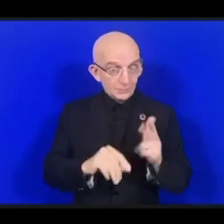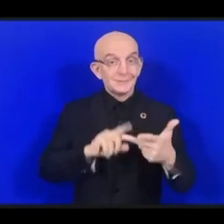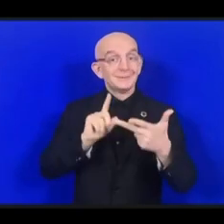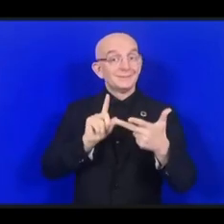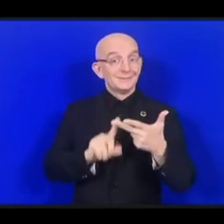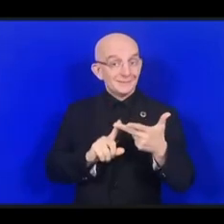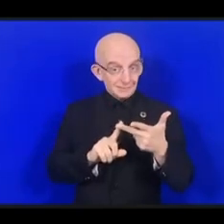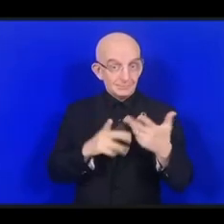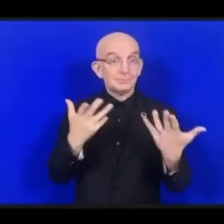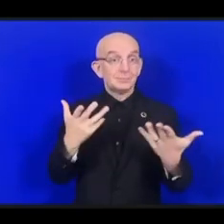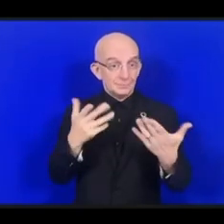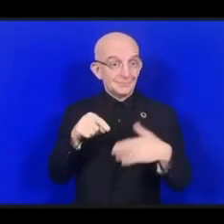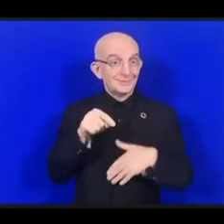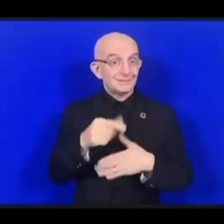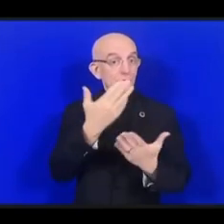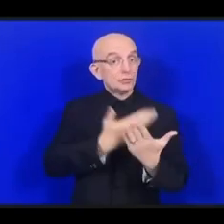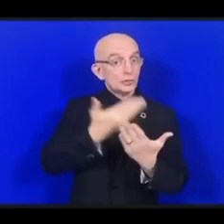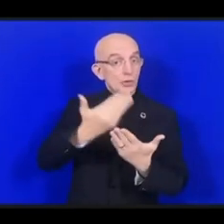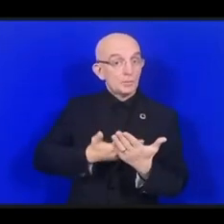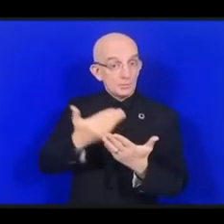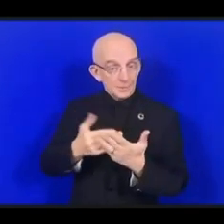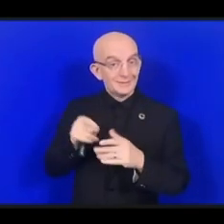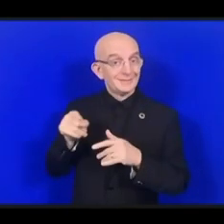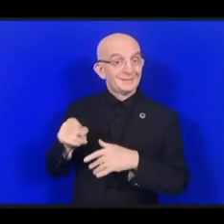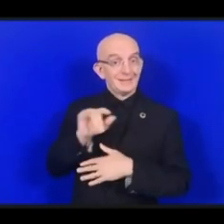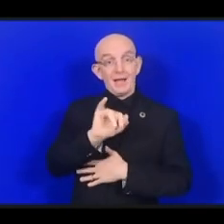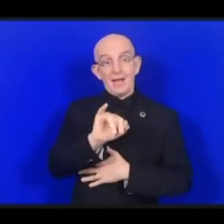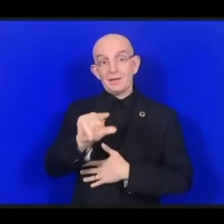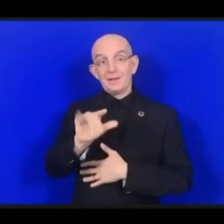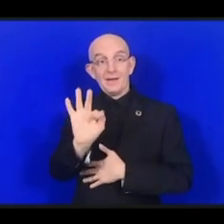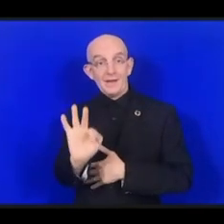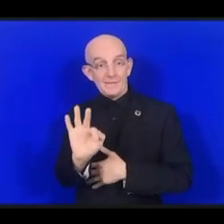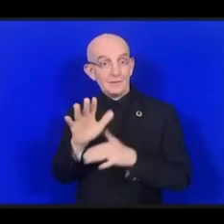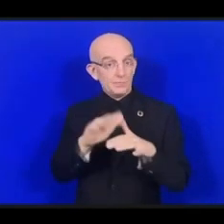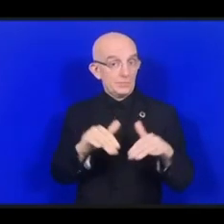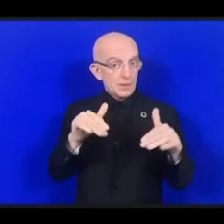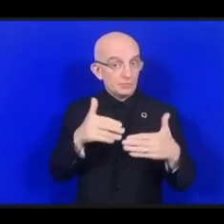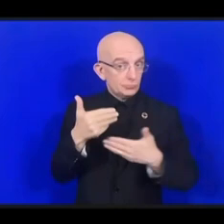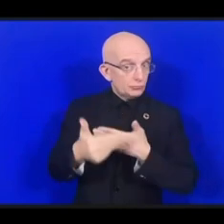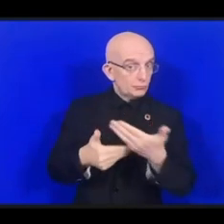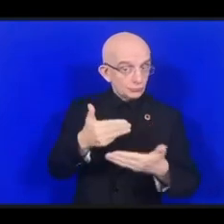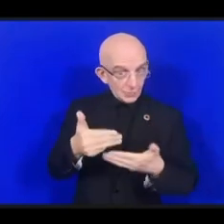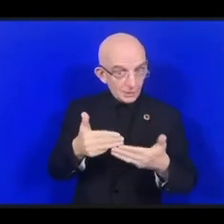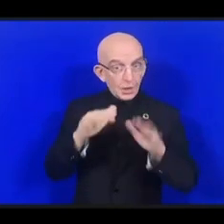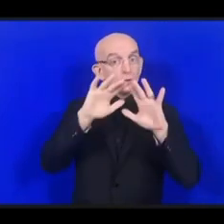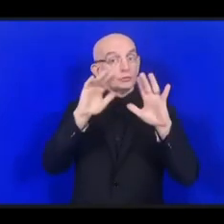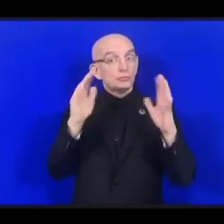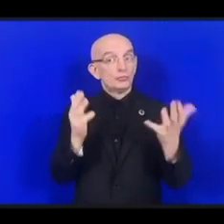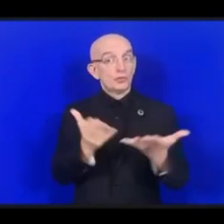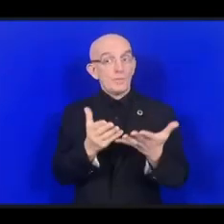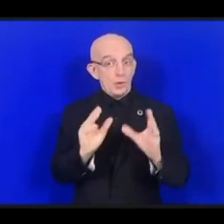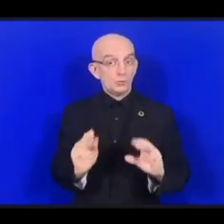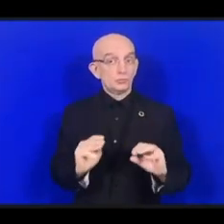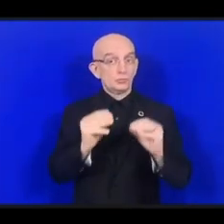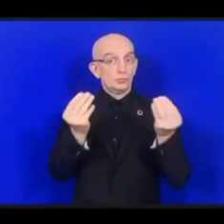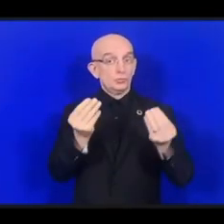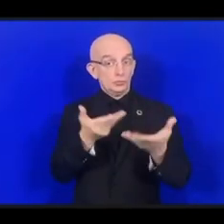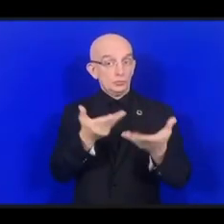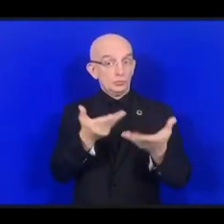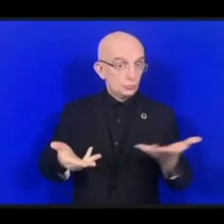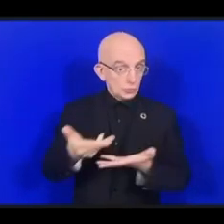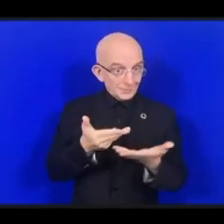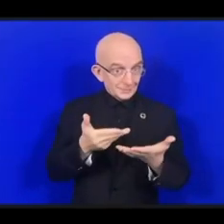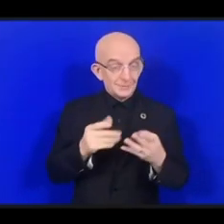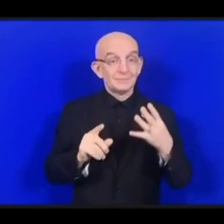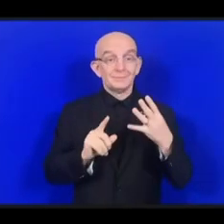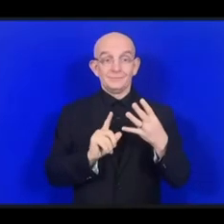个这个会议的报告，就是必须放在一起进行汇总。我敦促你们把